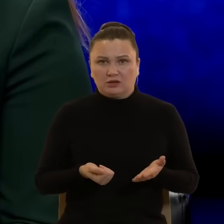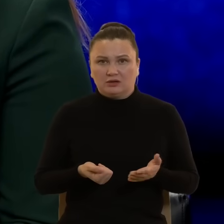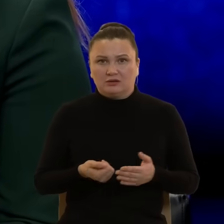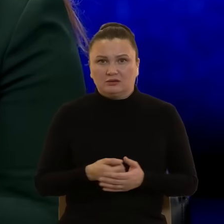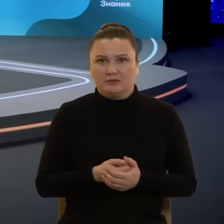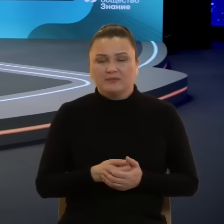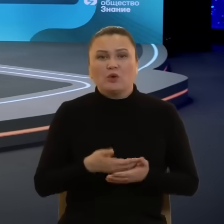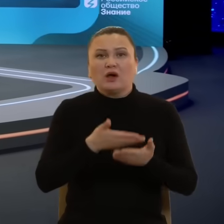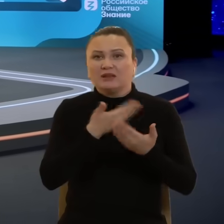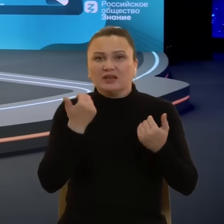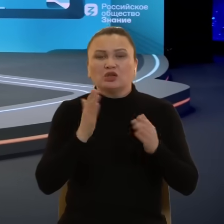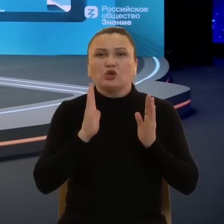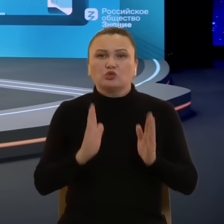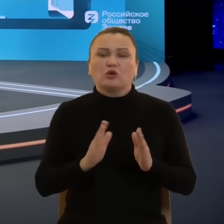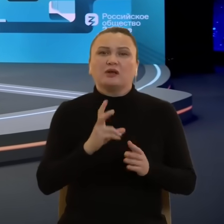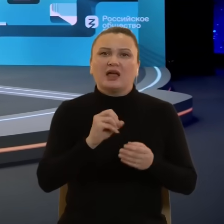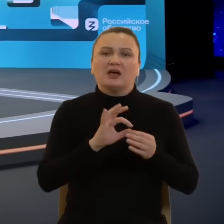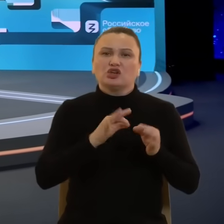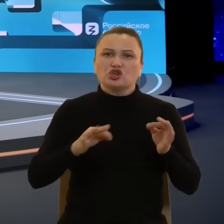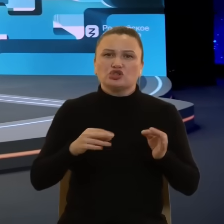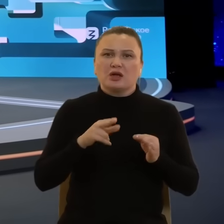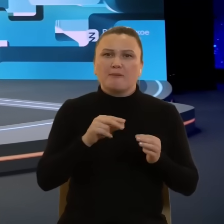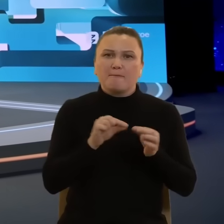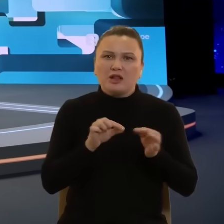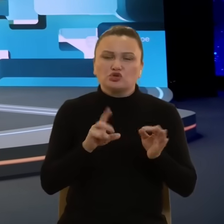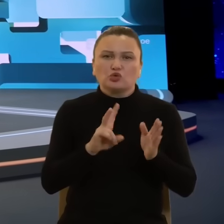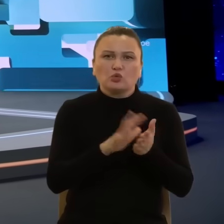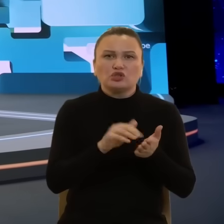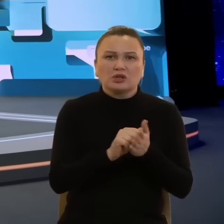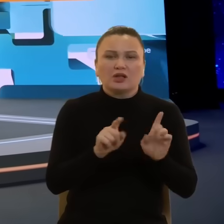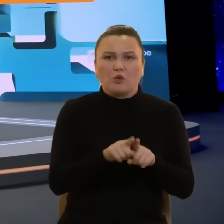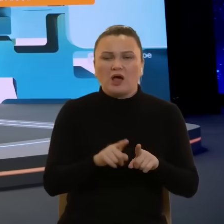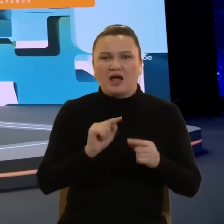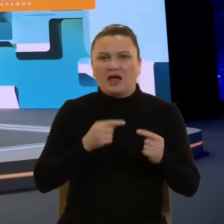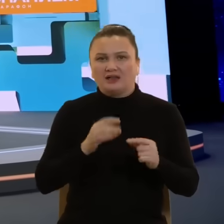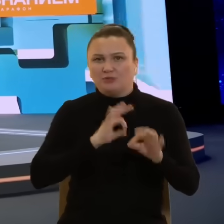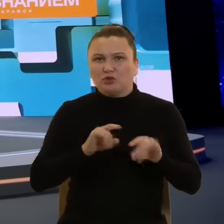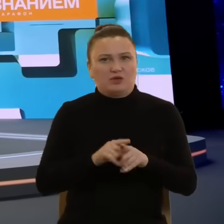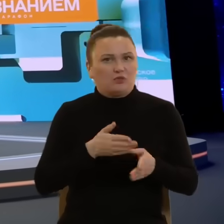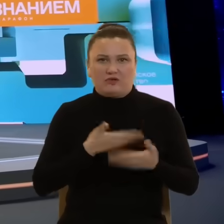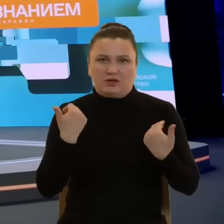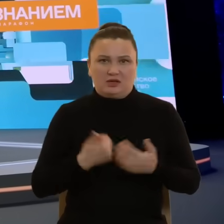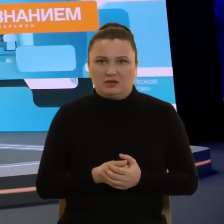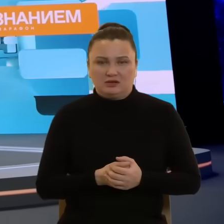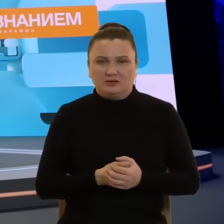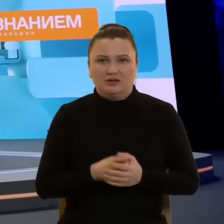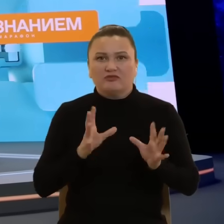только пневмокок, либо действовать только на кишечную палочку, остается нашей мечтой. Ну, это как раз и приводит к